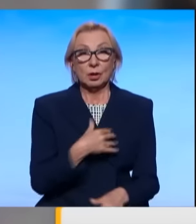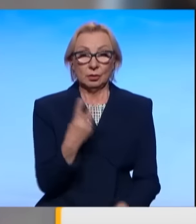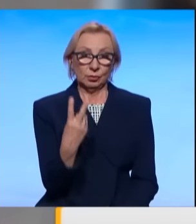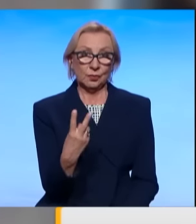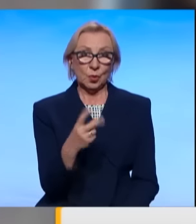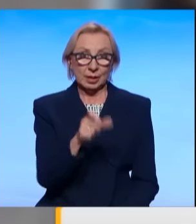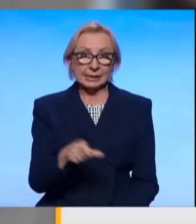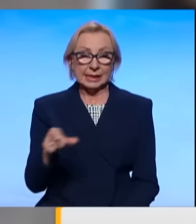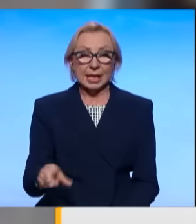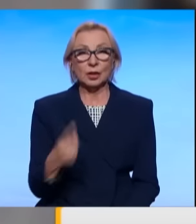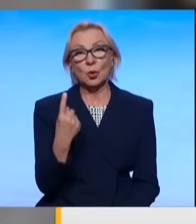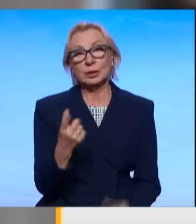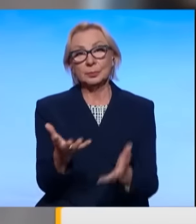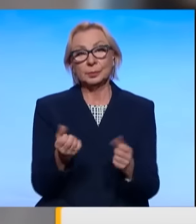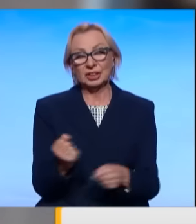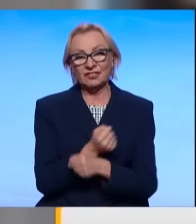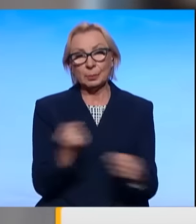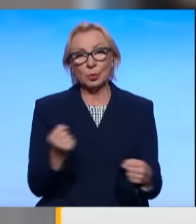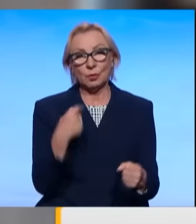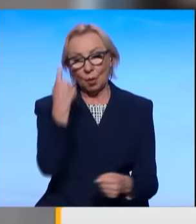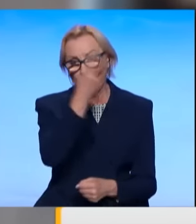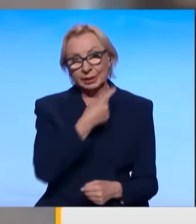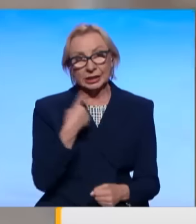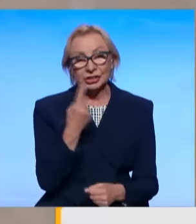2 селян. Один отримав вибухову травму